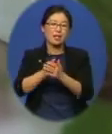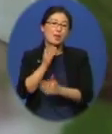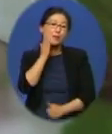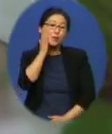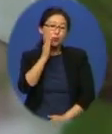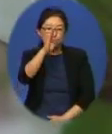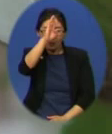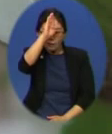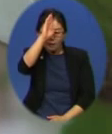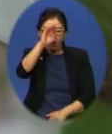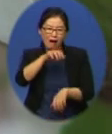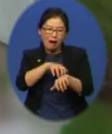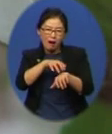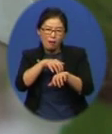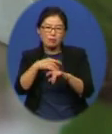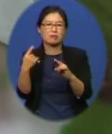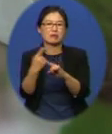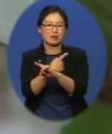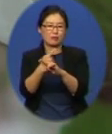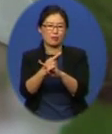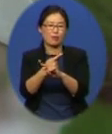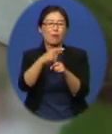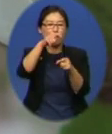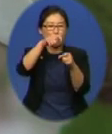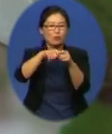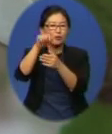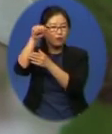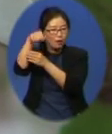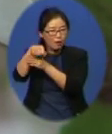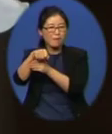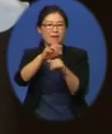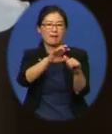치료하기 위하여 열매를 사용한다고 합니다.